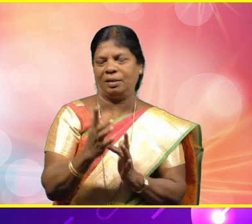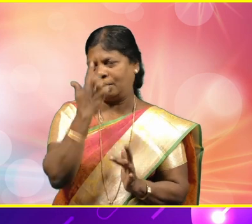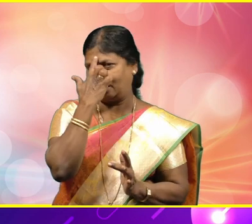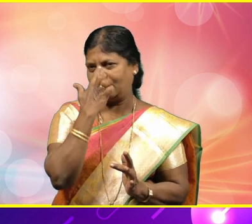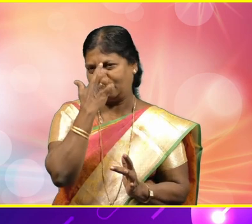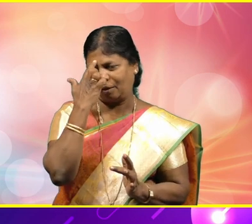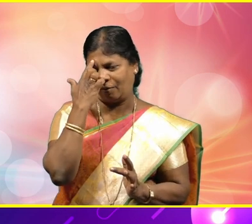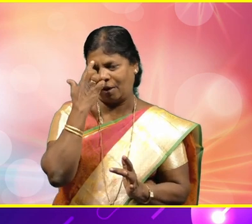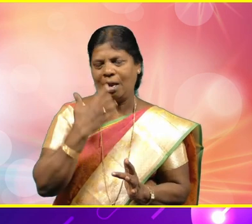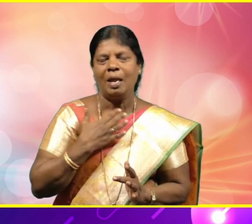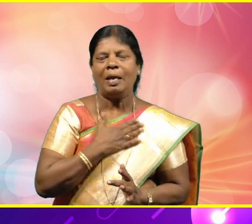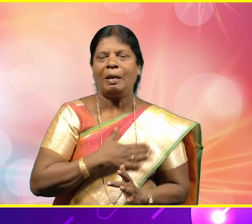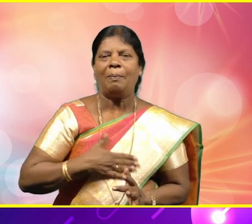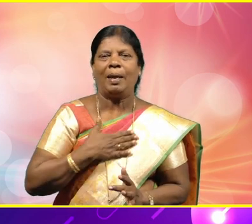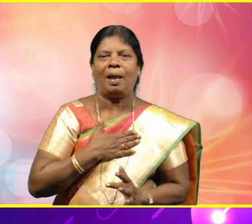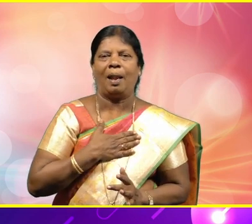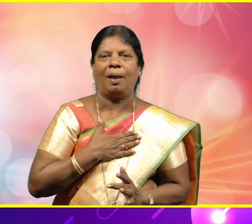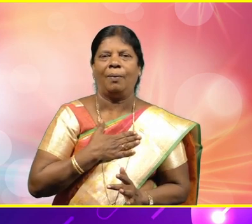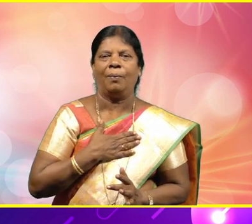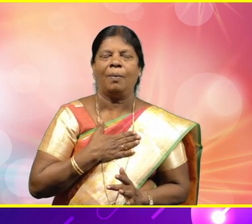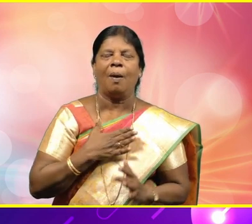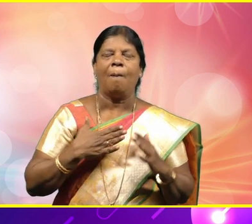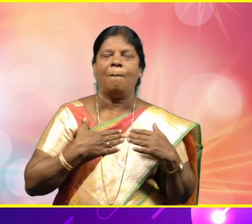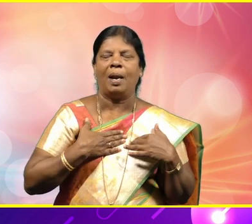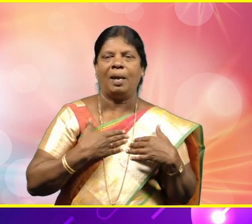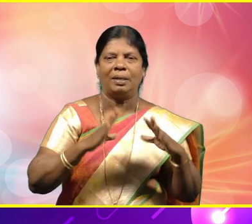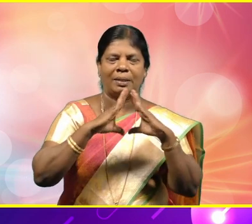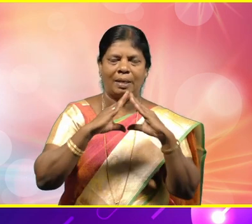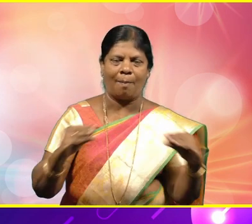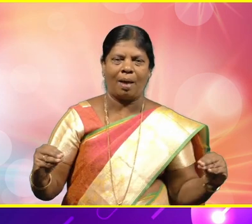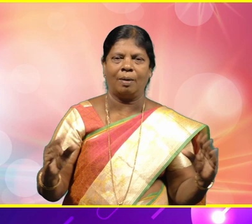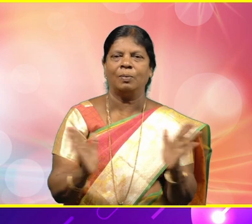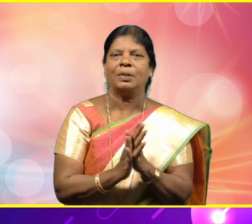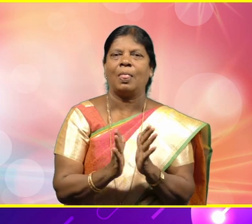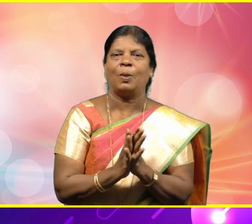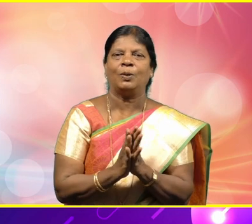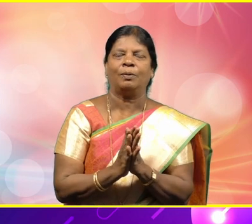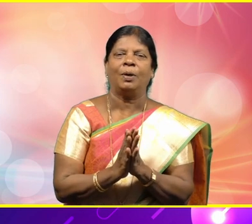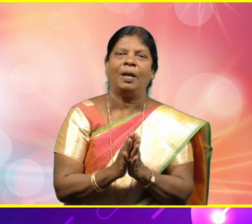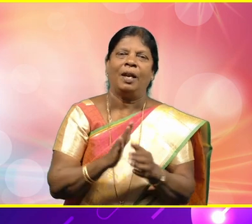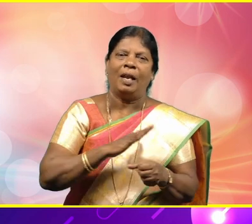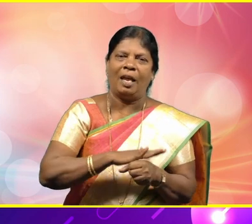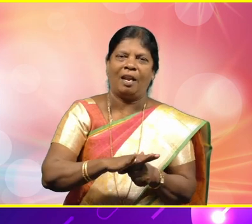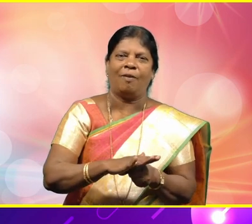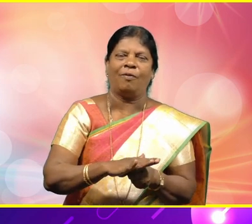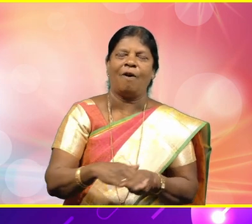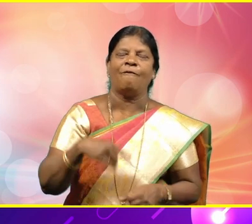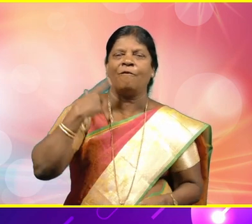ஆண்டவராகிய இயேசு கிறிஸ்துவின் கிருபையினாலே மன சமாதானமும்